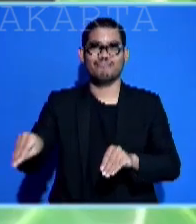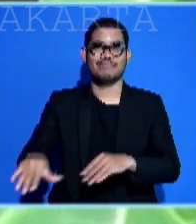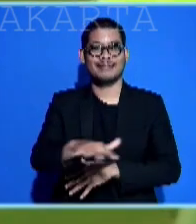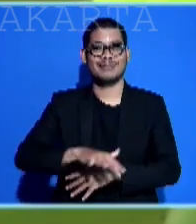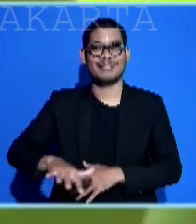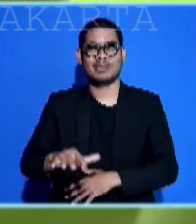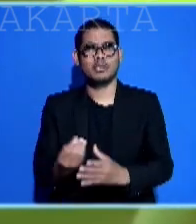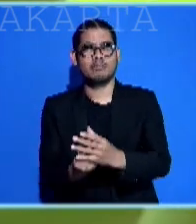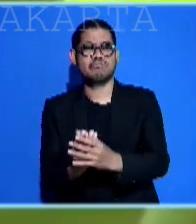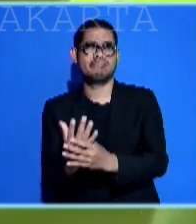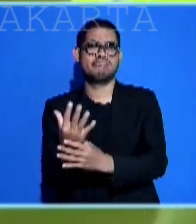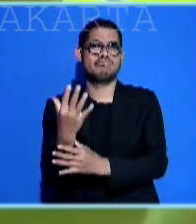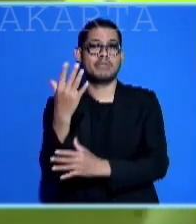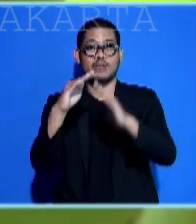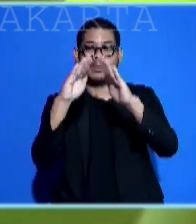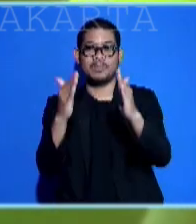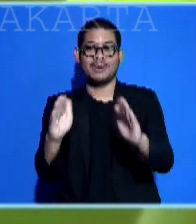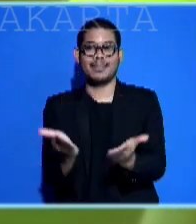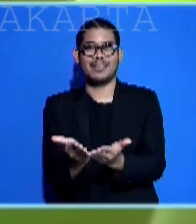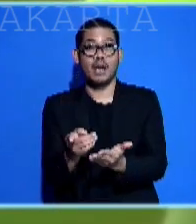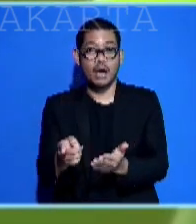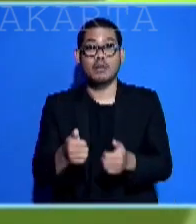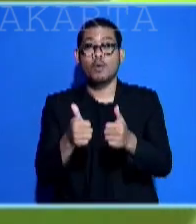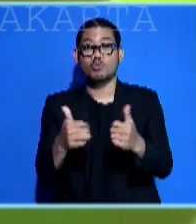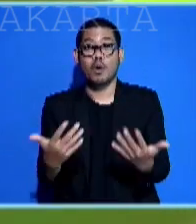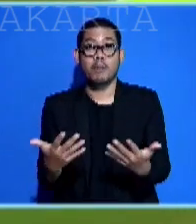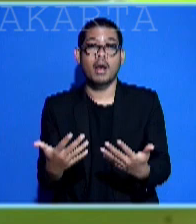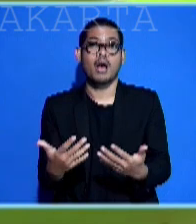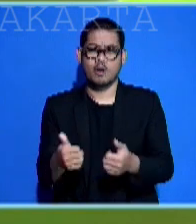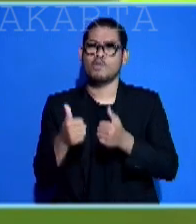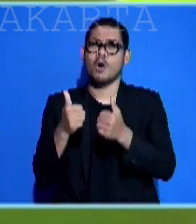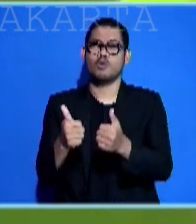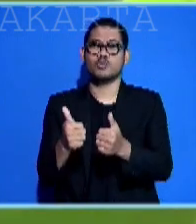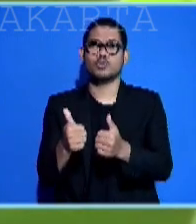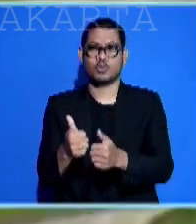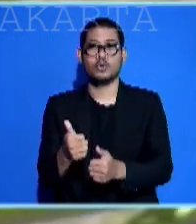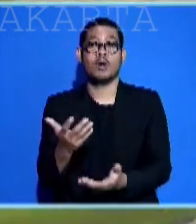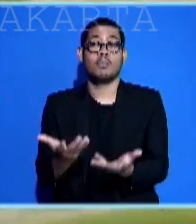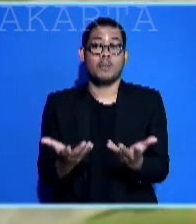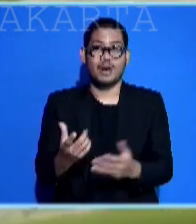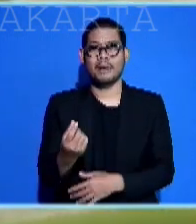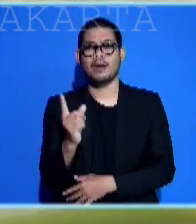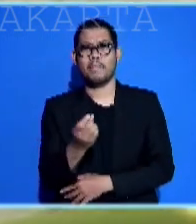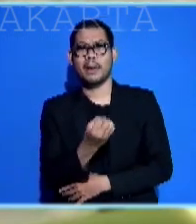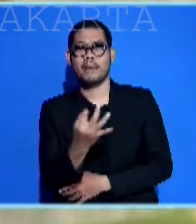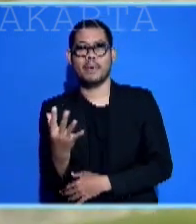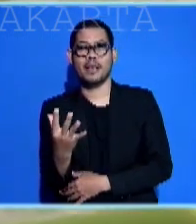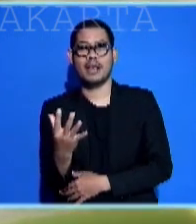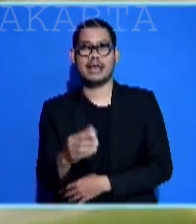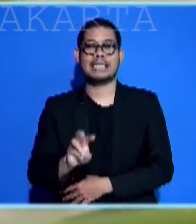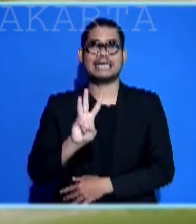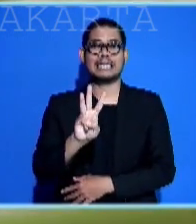wekdal piyambipun NEM kates Menik Lan asilipun kapang Sae setunggal kilonipunik dipun aosi Regi